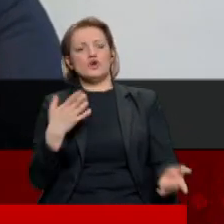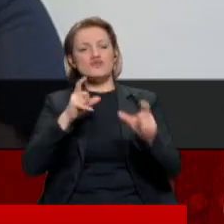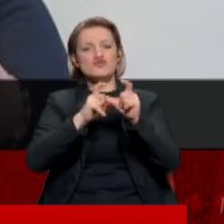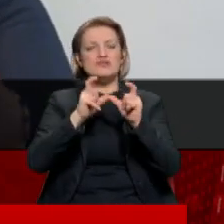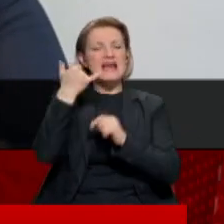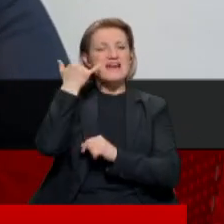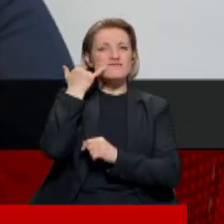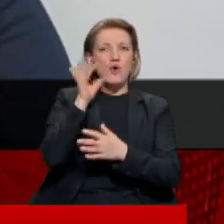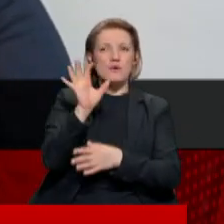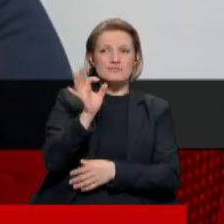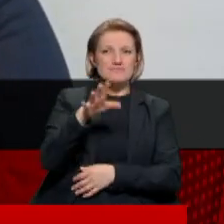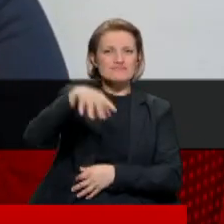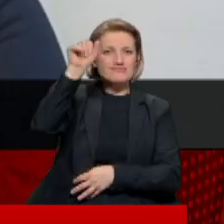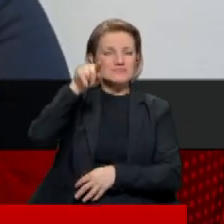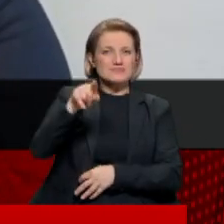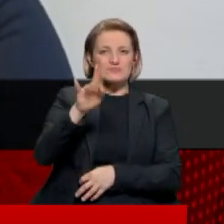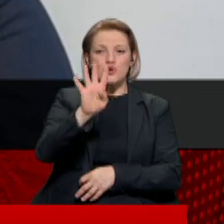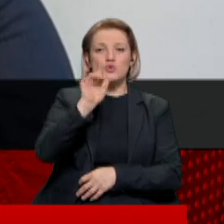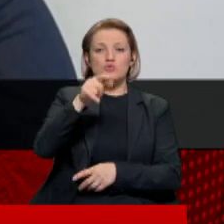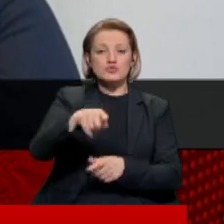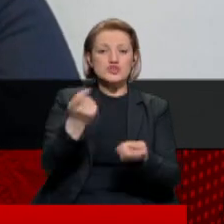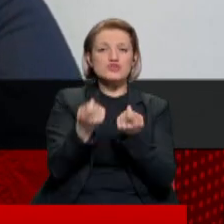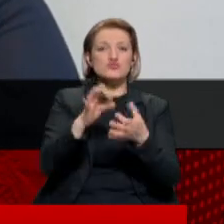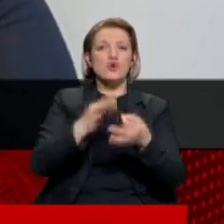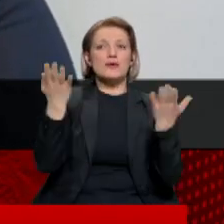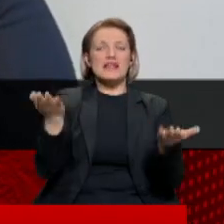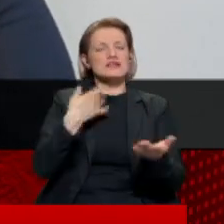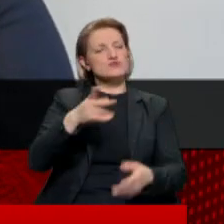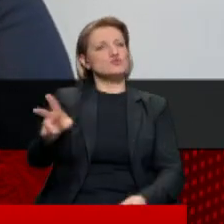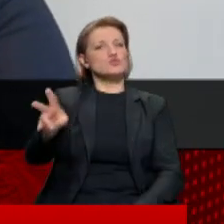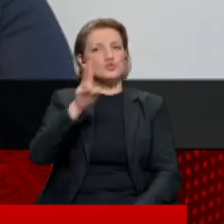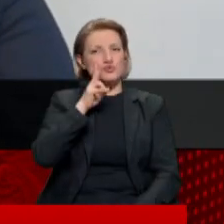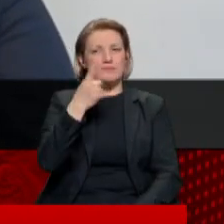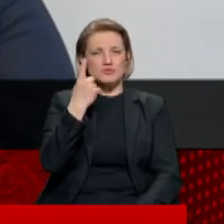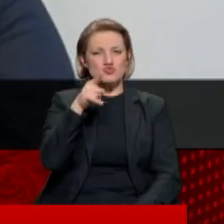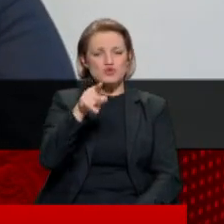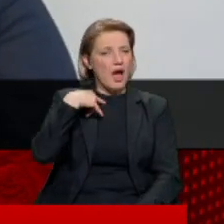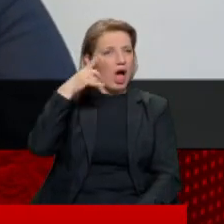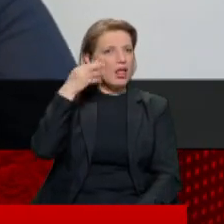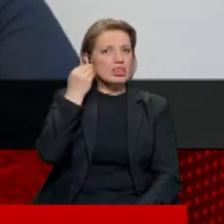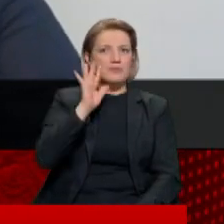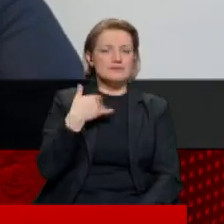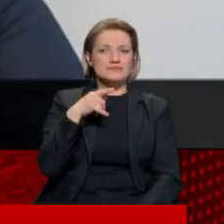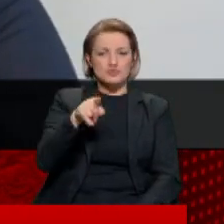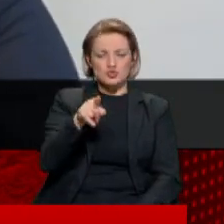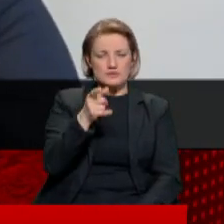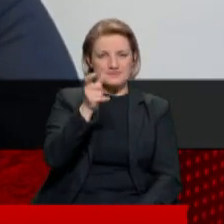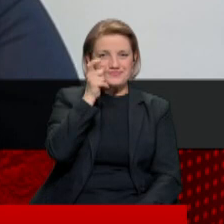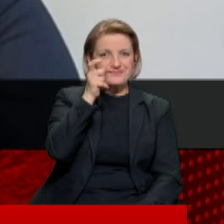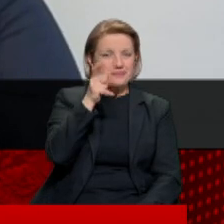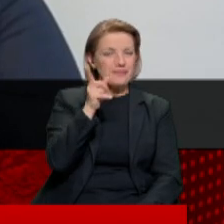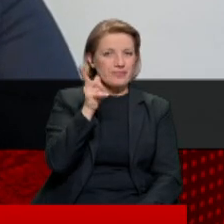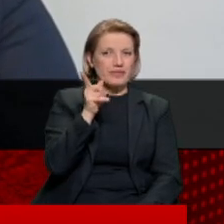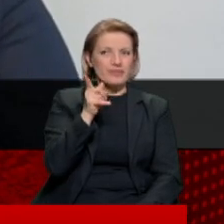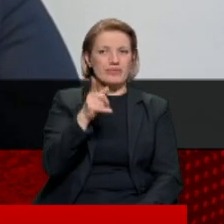GSM operatörleri bu işi 4 gün çözemedi. Ve nihayet bir de şunu algılayamadılar. Bakın, bunun altını çizmek